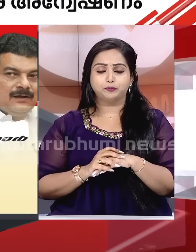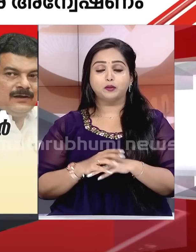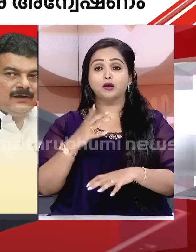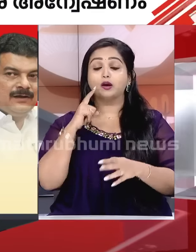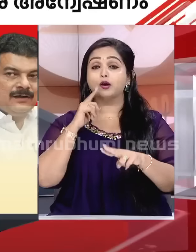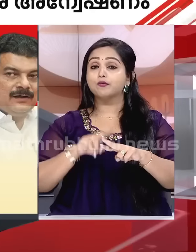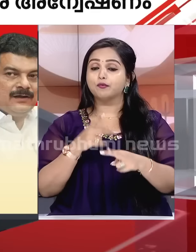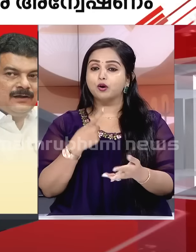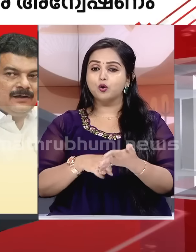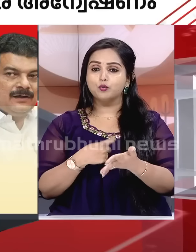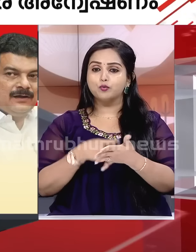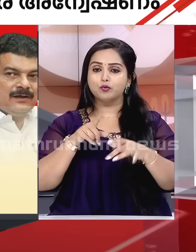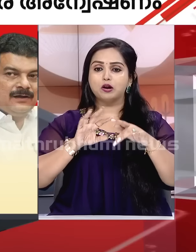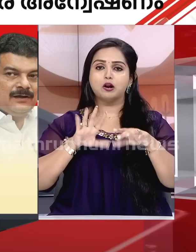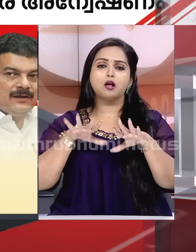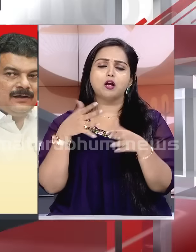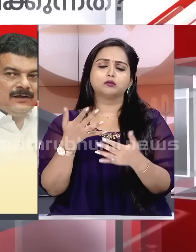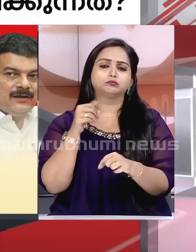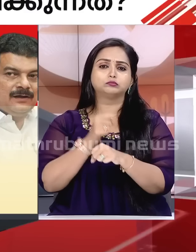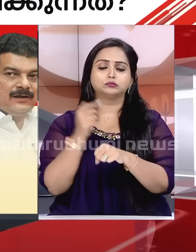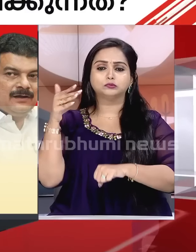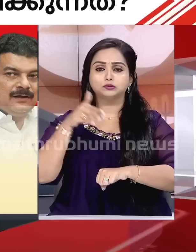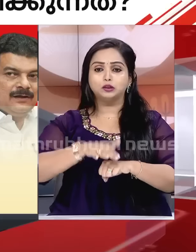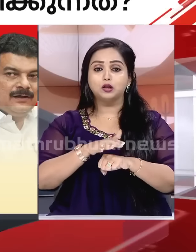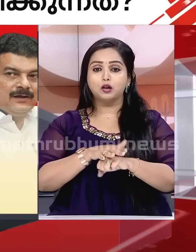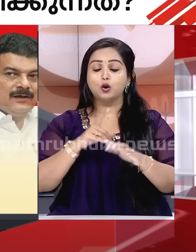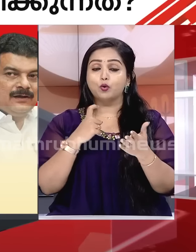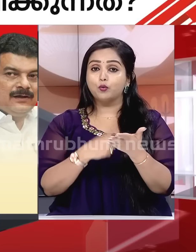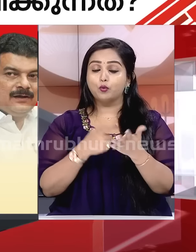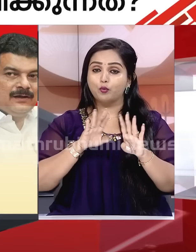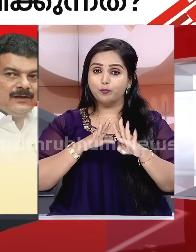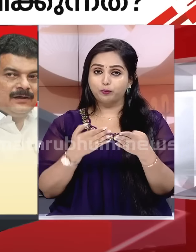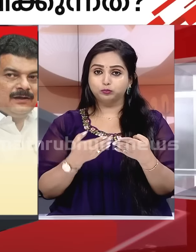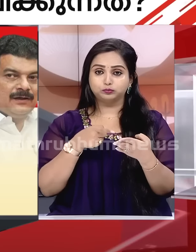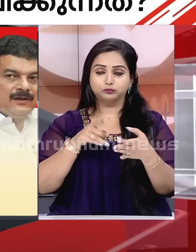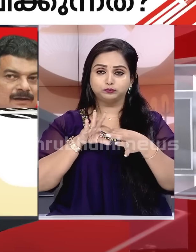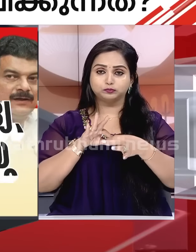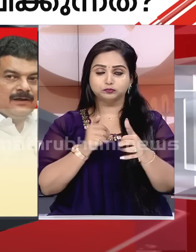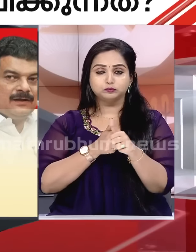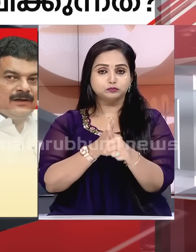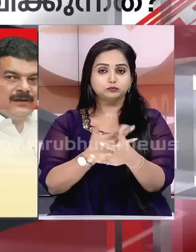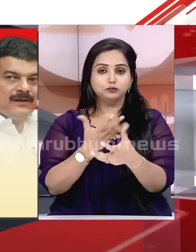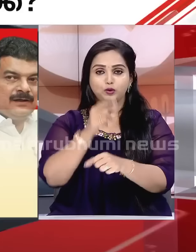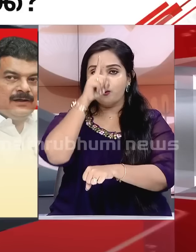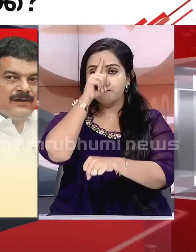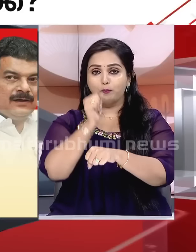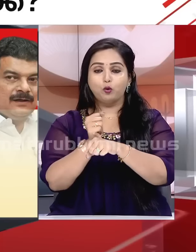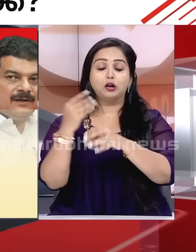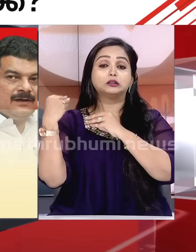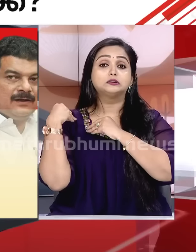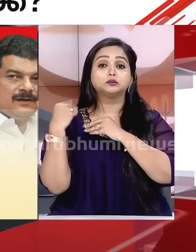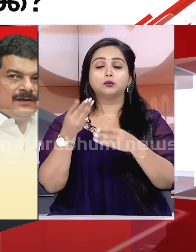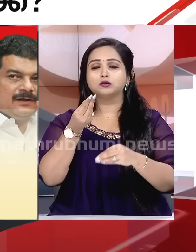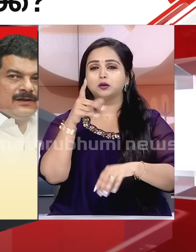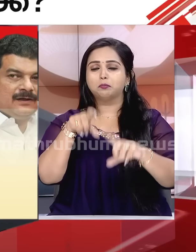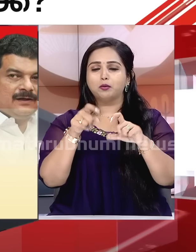ഭരണഘടന അനുസരിച്ചുള്ള കാര്യങ്ങൾ ഏത് ഗവൺമെൻറ്റും വരട്ടെ, ഭരണഘടന അനുസരിച്ചുള്ള കാര്യങ്ങൾ ചെയ്യാനാണ് പോലീസിൻ്റെ ഉത്തരവാദിത്തം. ചിലരൊക്കെ ചില രാഷ്ട്രീയ